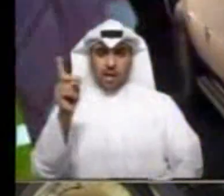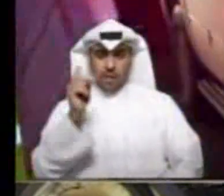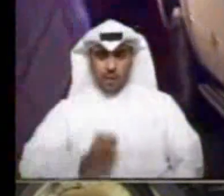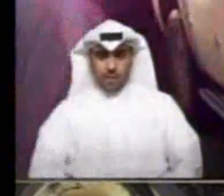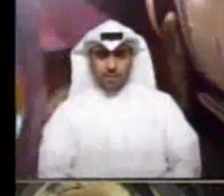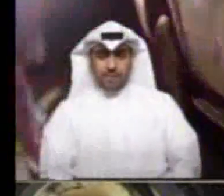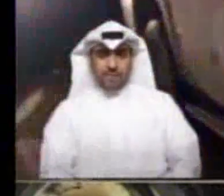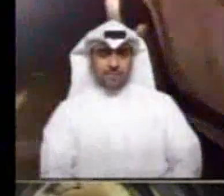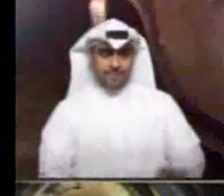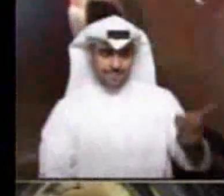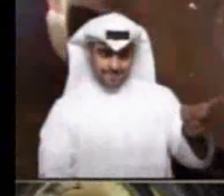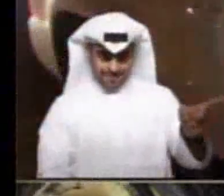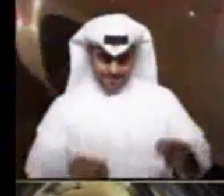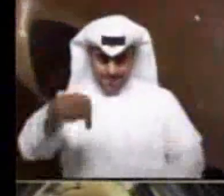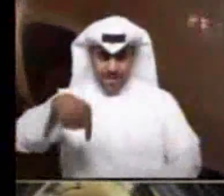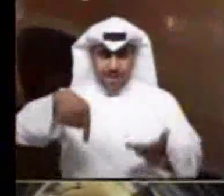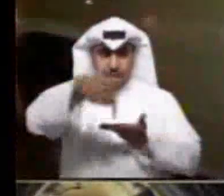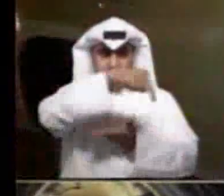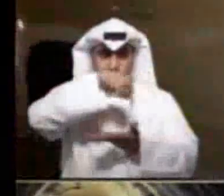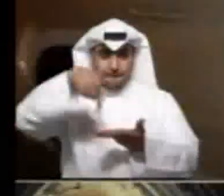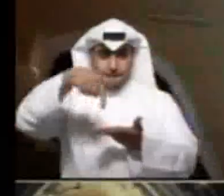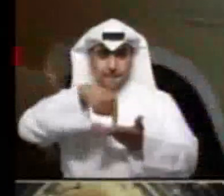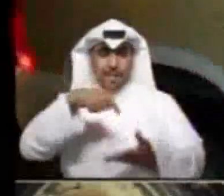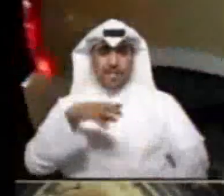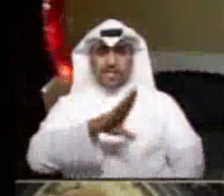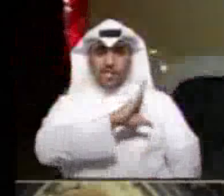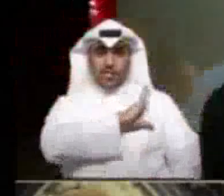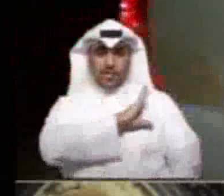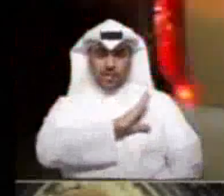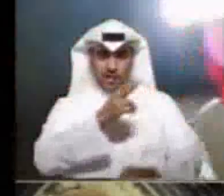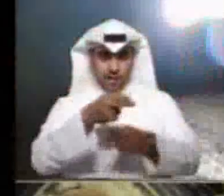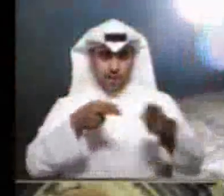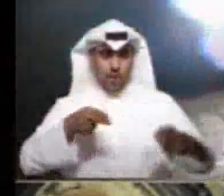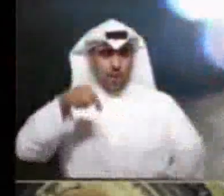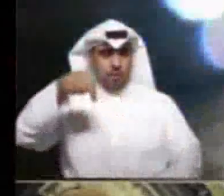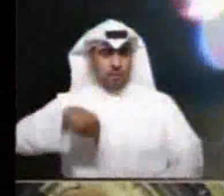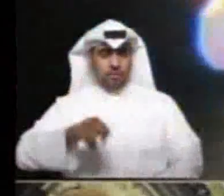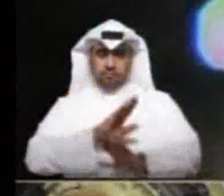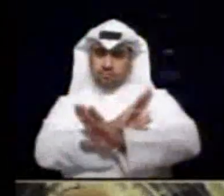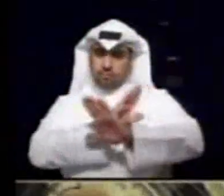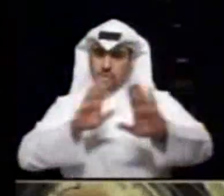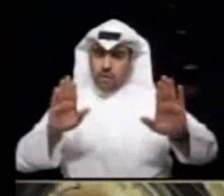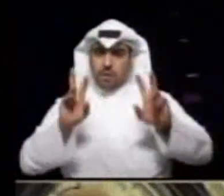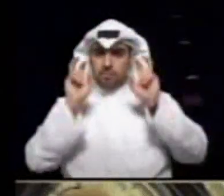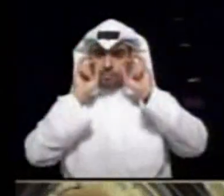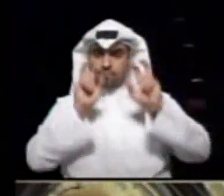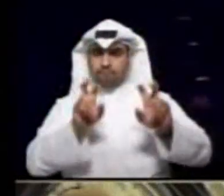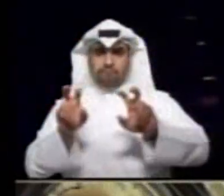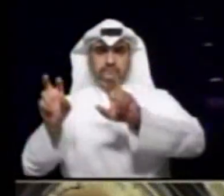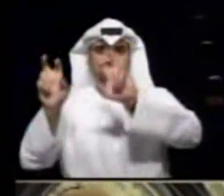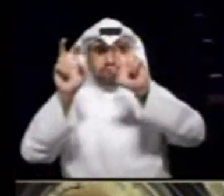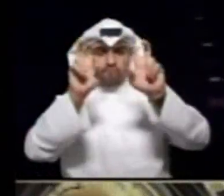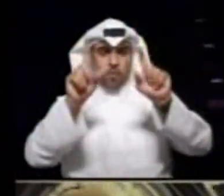الخلفية. مركز عمليات قوة الواجب في حالة تأهب واستعداد تام للتعامل مع البلاغات الواردة من غرفة